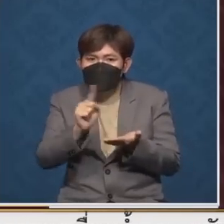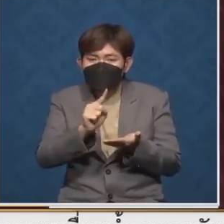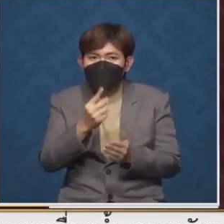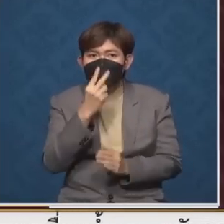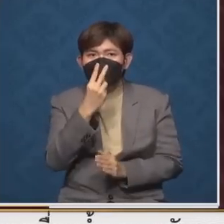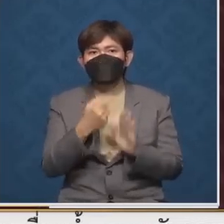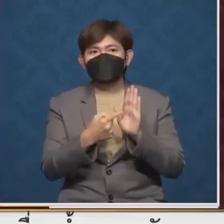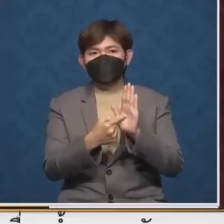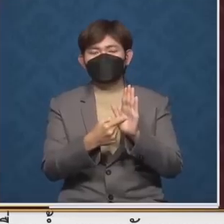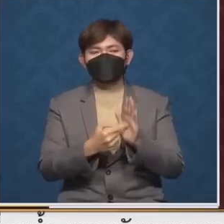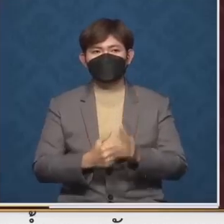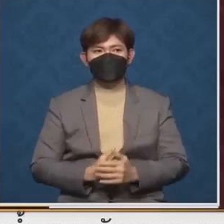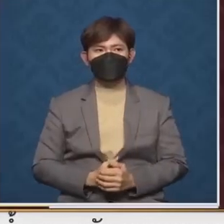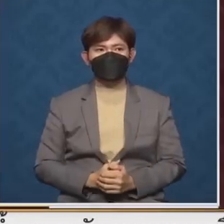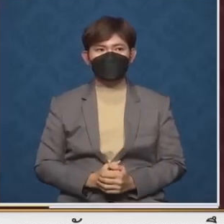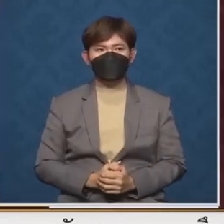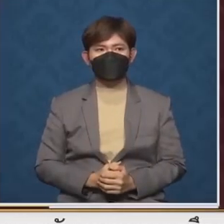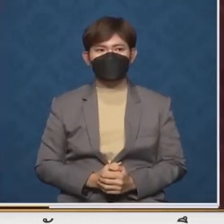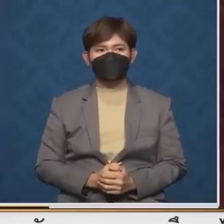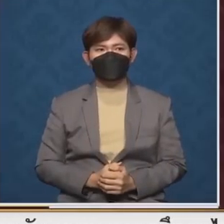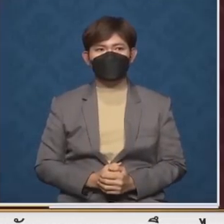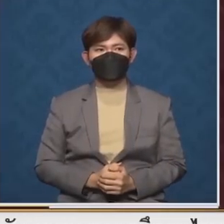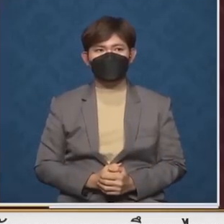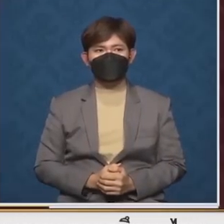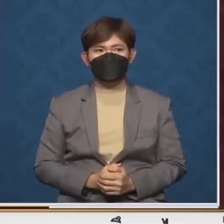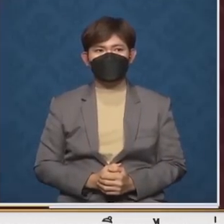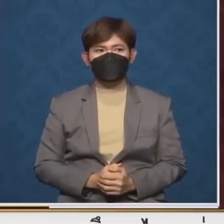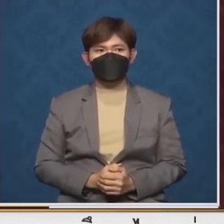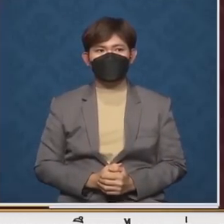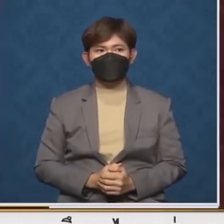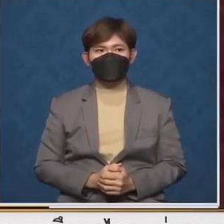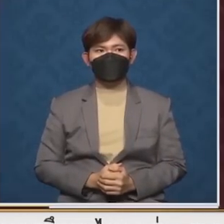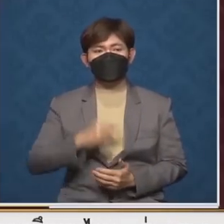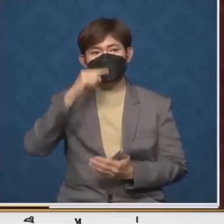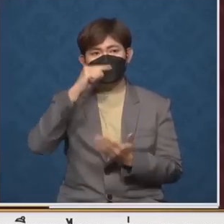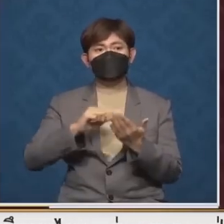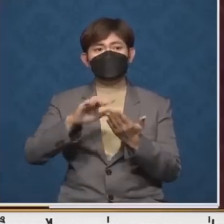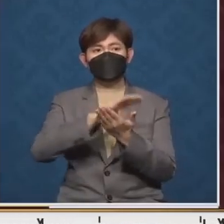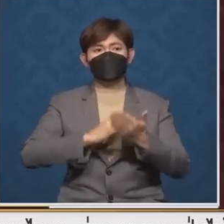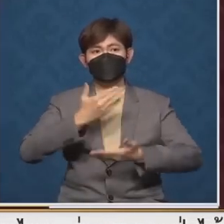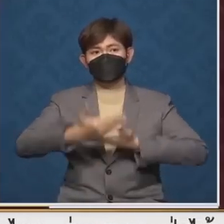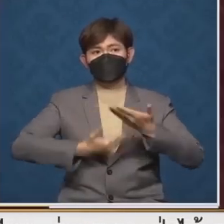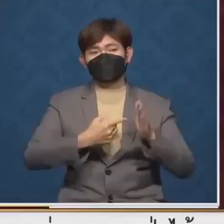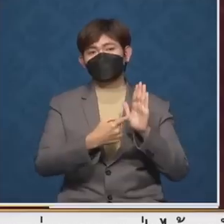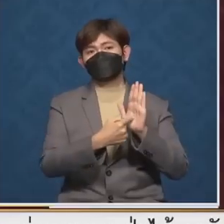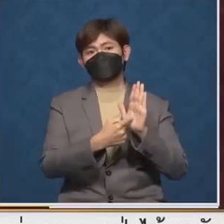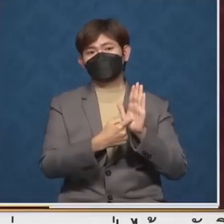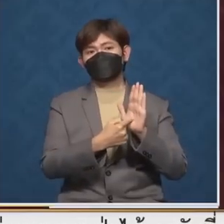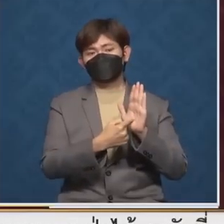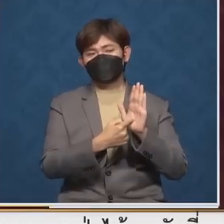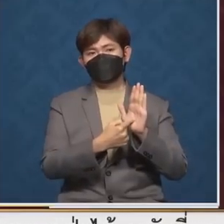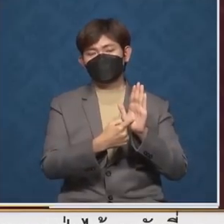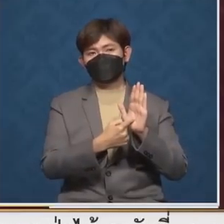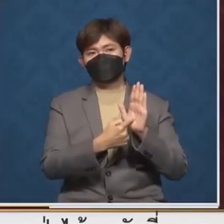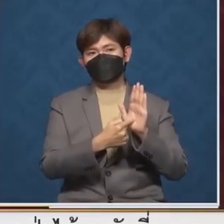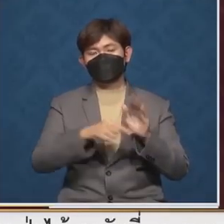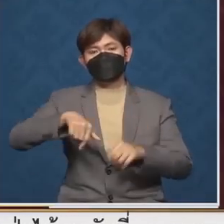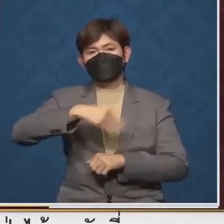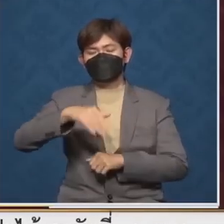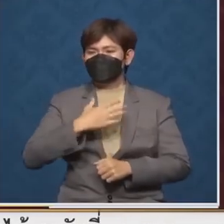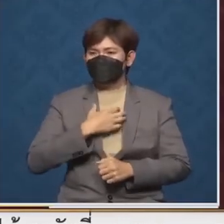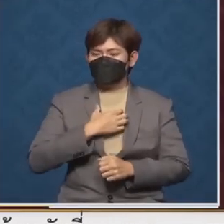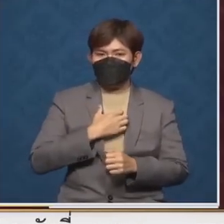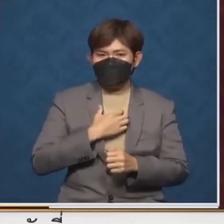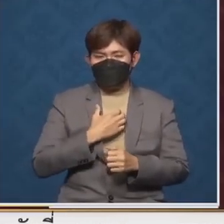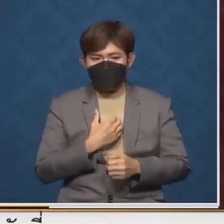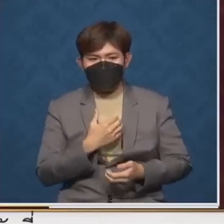แผ่นต่ไปครันี่ครับในประเทศไทยครับทุกคนกมการดนล